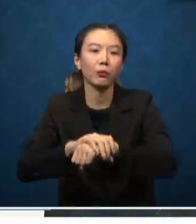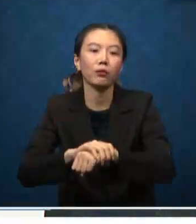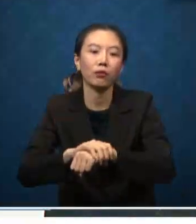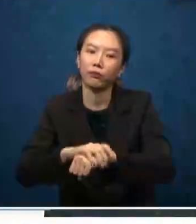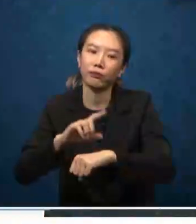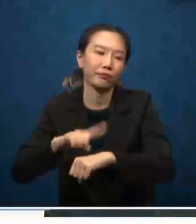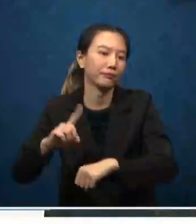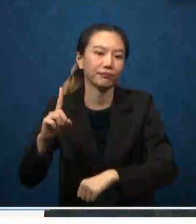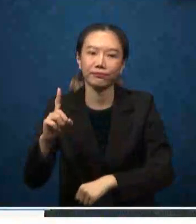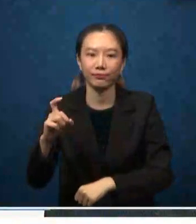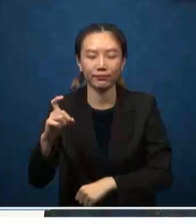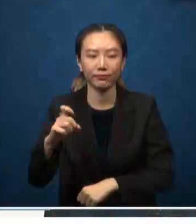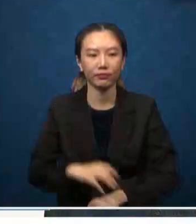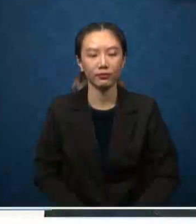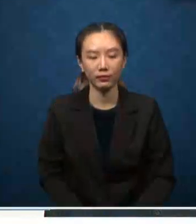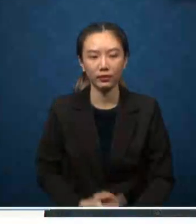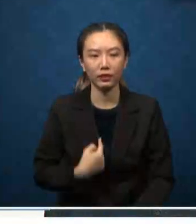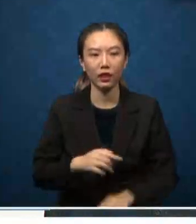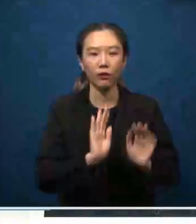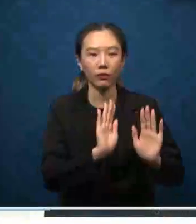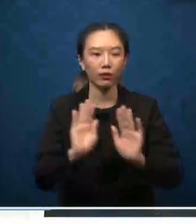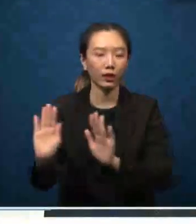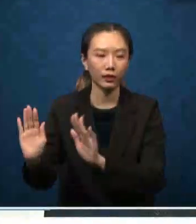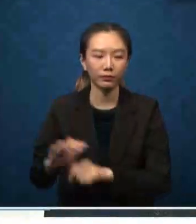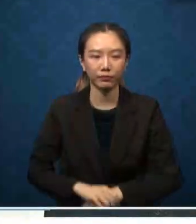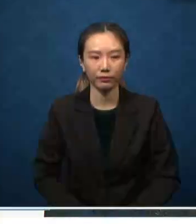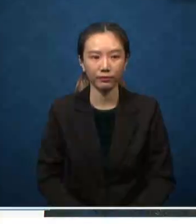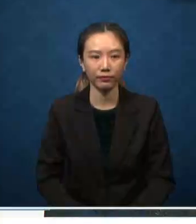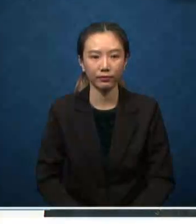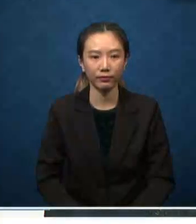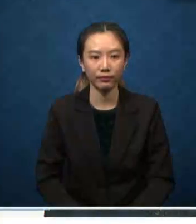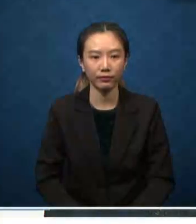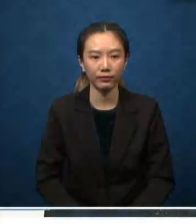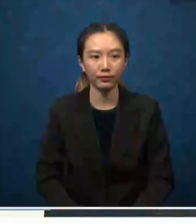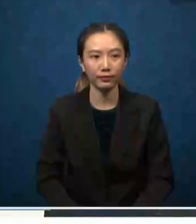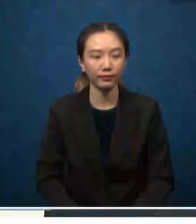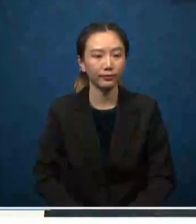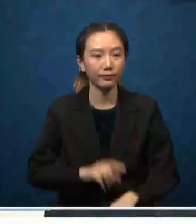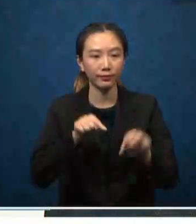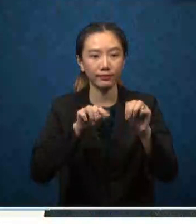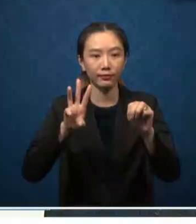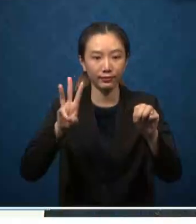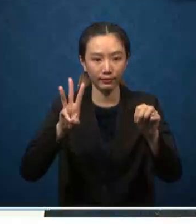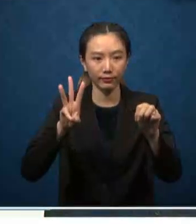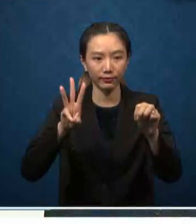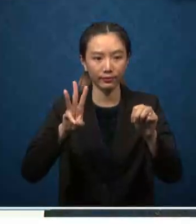งสิ่งหนึ่งที่ผมอยากจะฝากเป็นข้อสังเกตโดยเฉพาะอย่างยิ่งในมาตรา6ในท่านประ